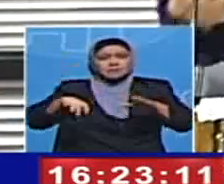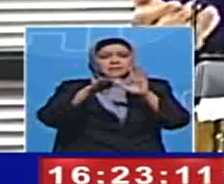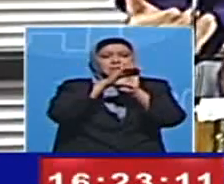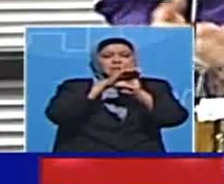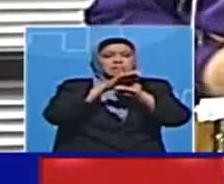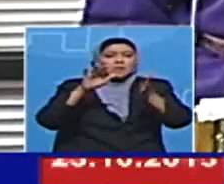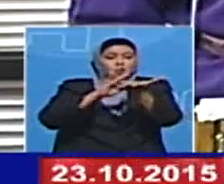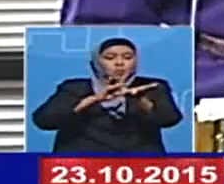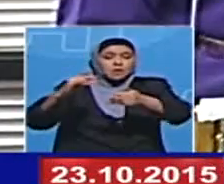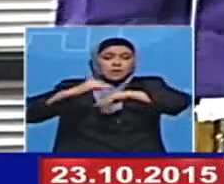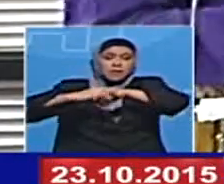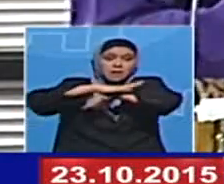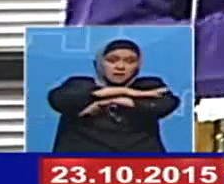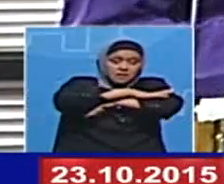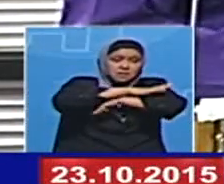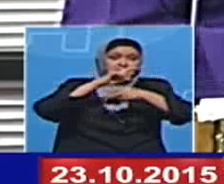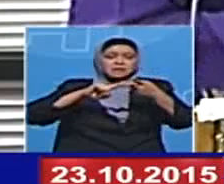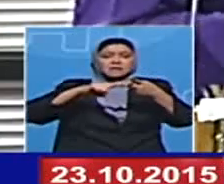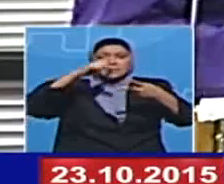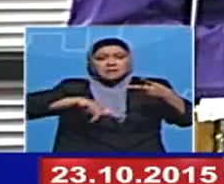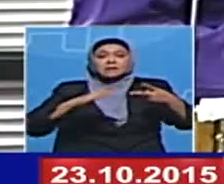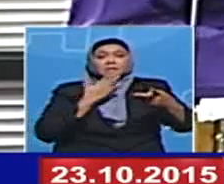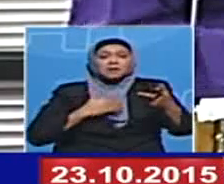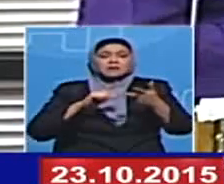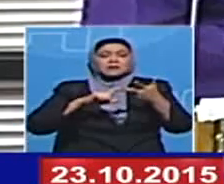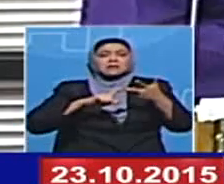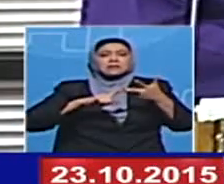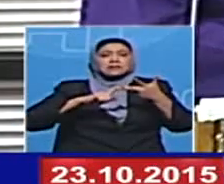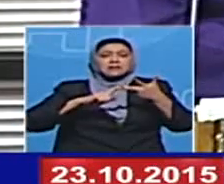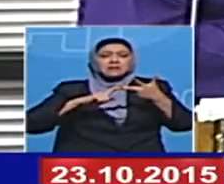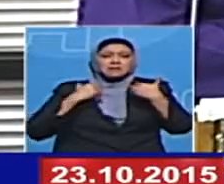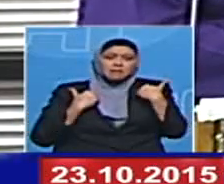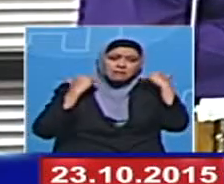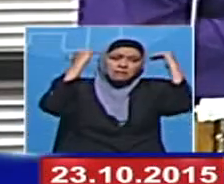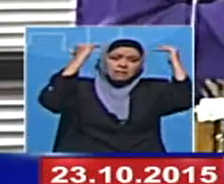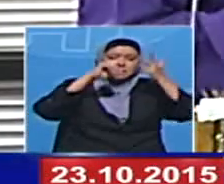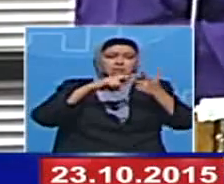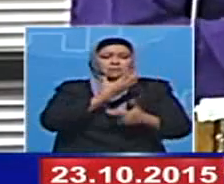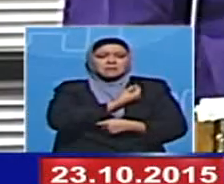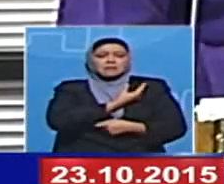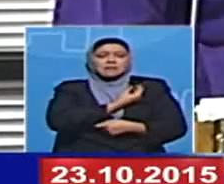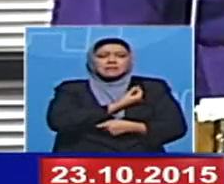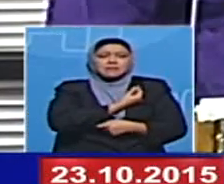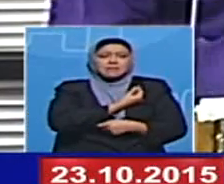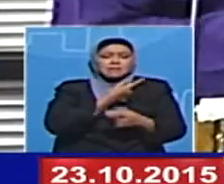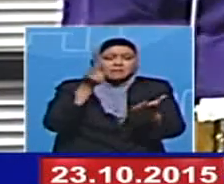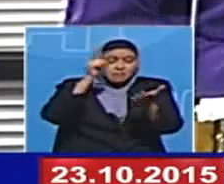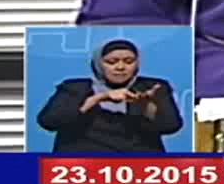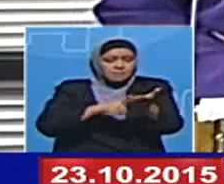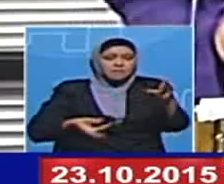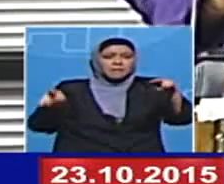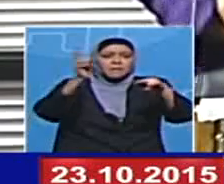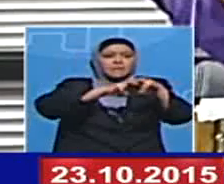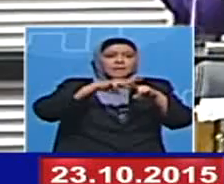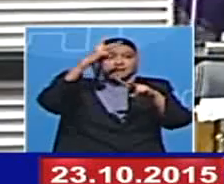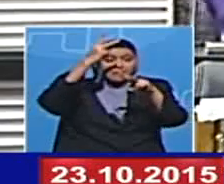Ubat kanser kencing manis darah tinggi dan sakit jantung ini meningkatkan dua kali